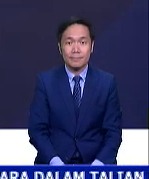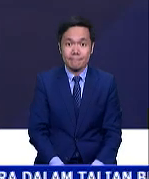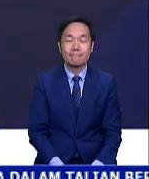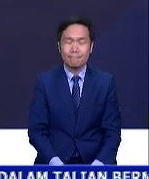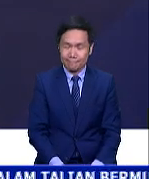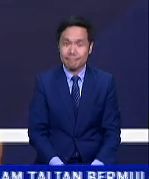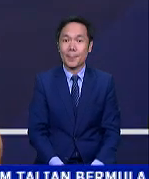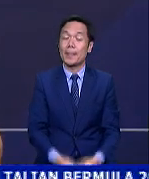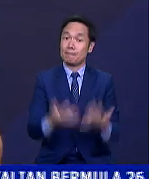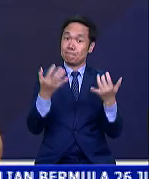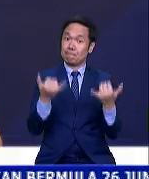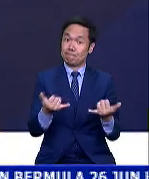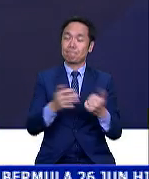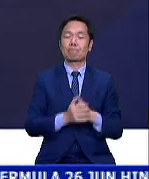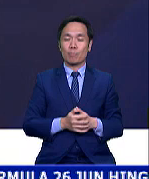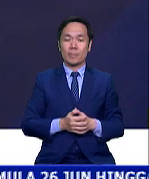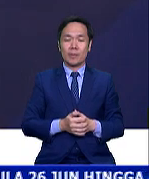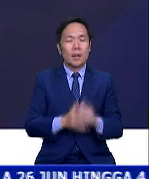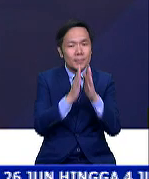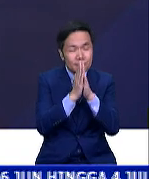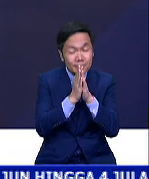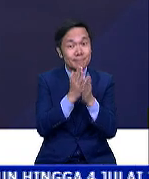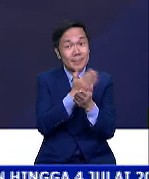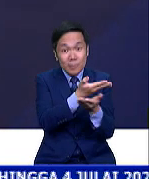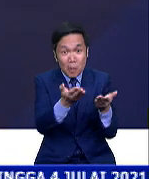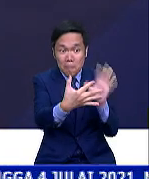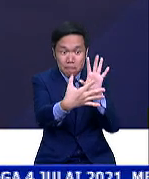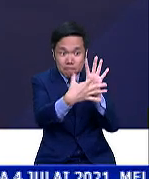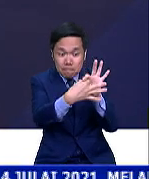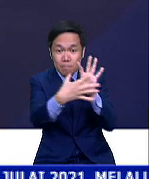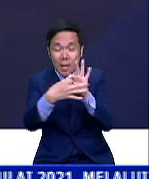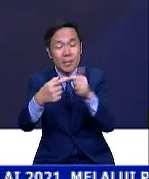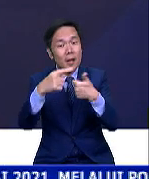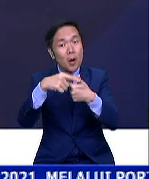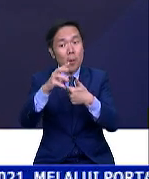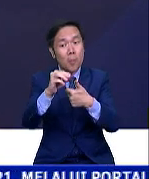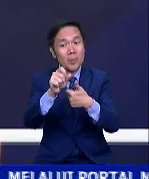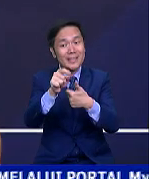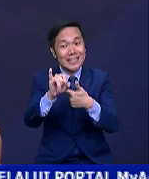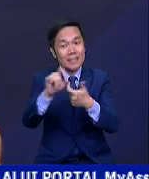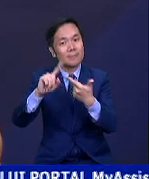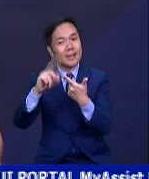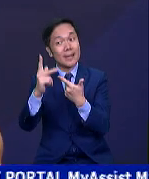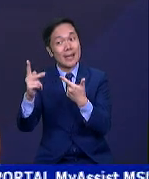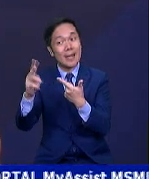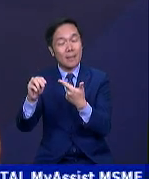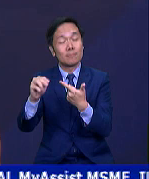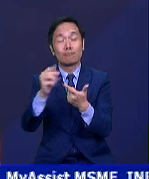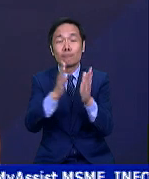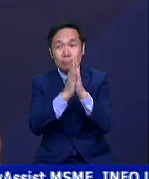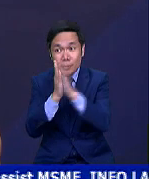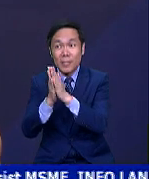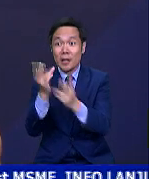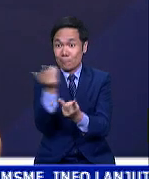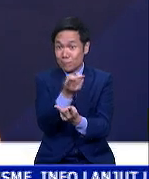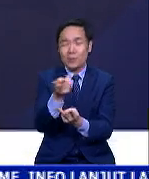Dan oleh itu, saya memohon kerjasama daripada MOSTI dan juga KKM, dan alhamdulillah